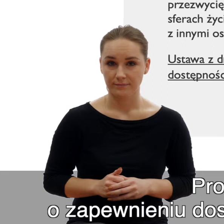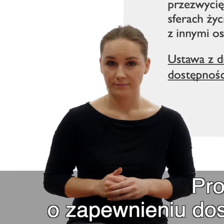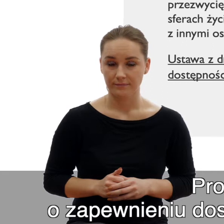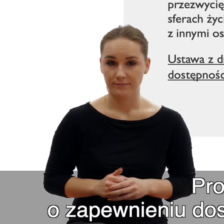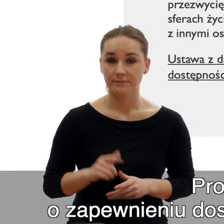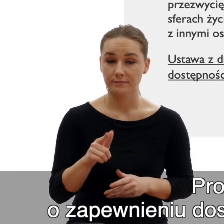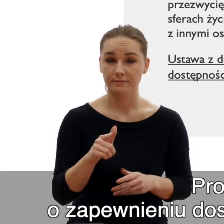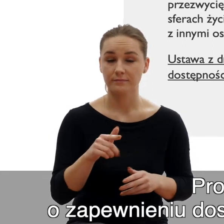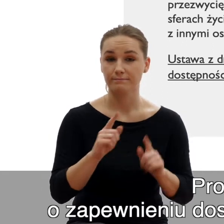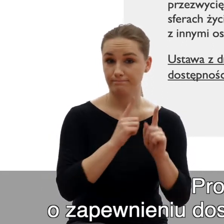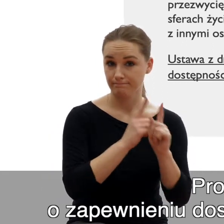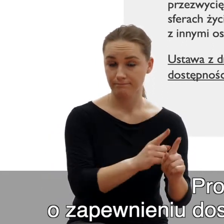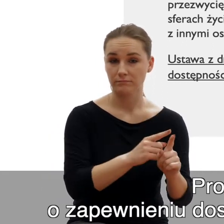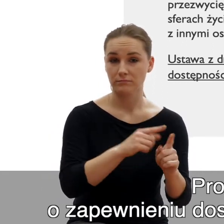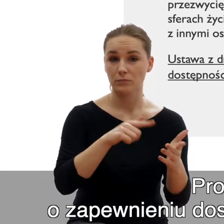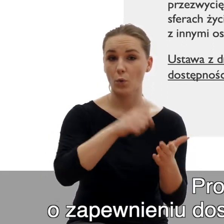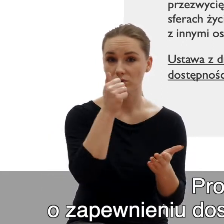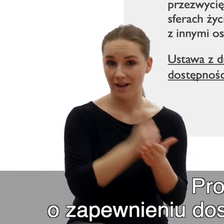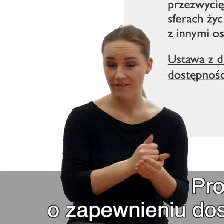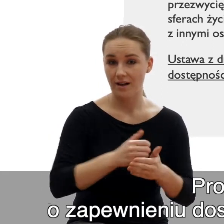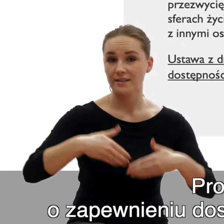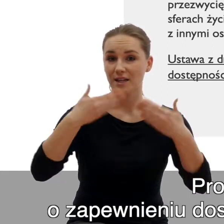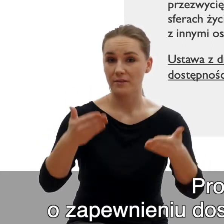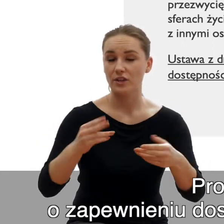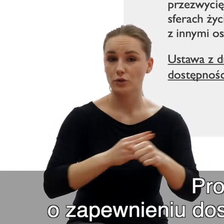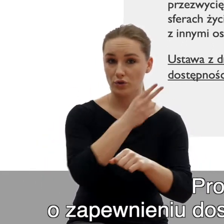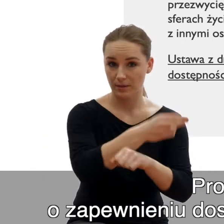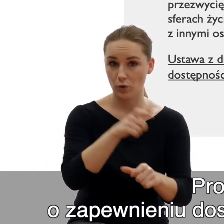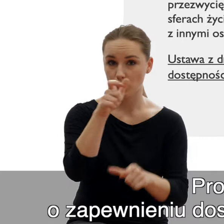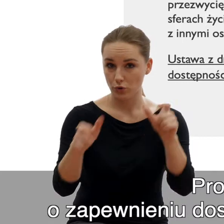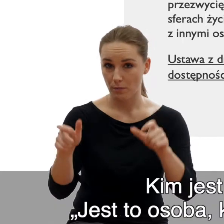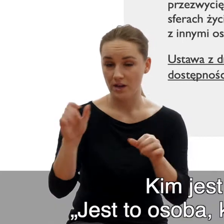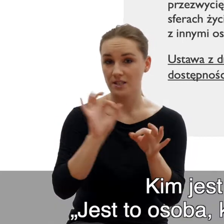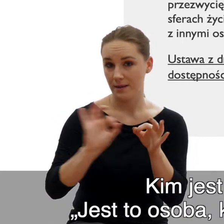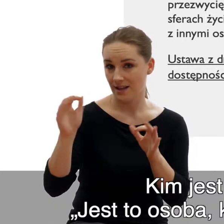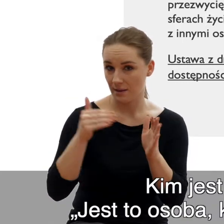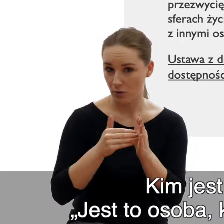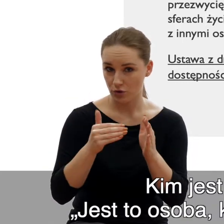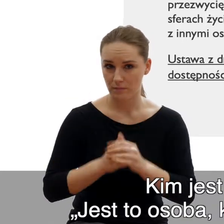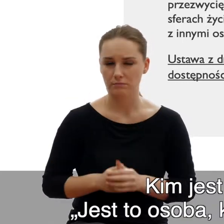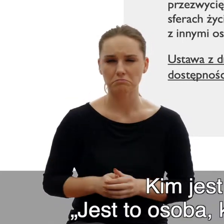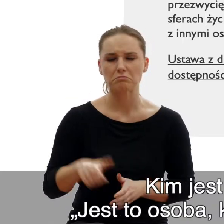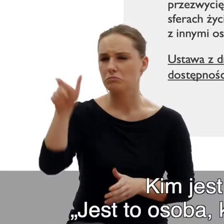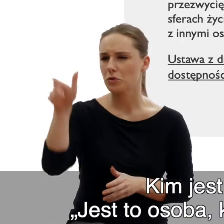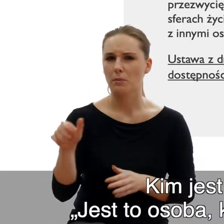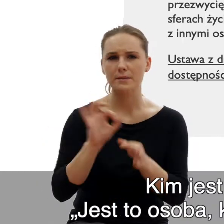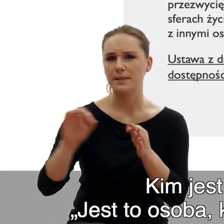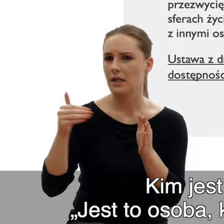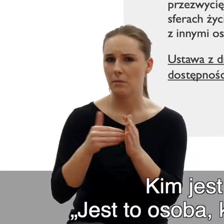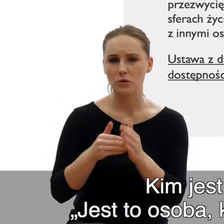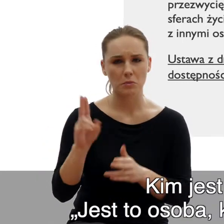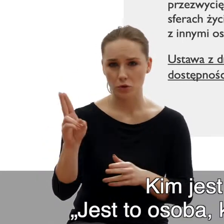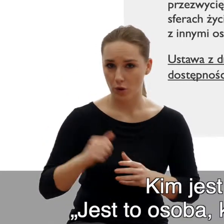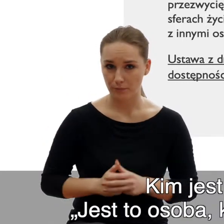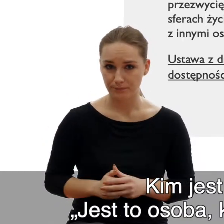Dotyczy to ustawy o zapewnieniu dostępności osobom ze szczególnymi potrzebami. Kim jest osoba ze szczególnymi potrzebami? Jest to osoba,